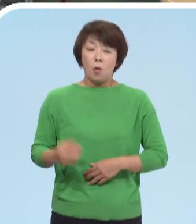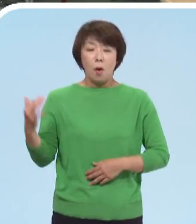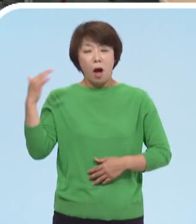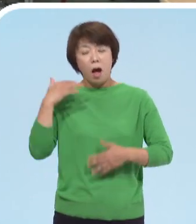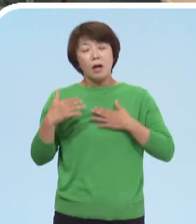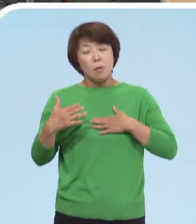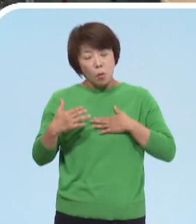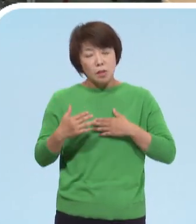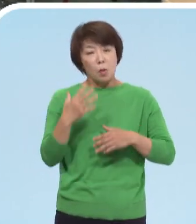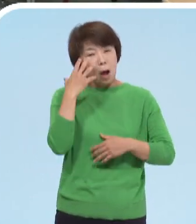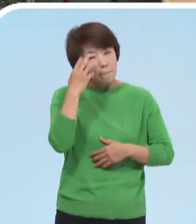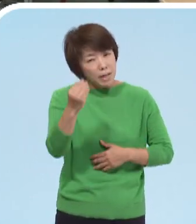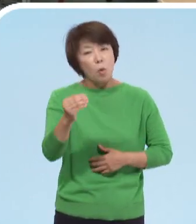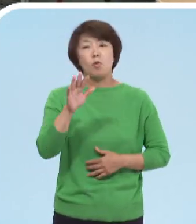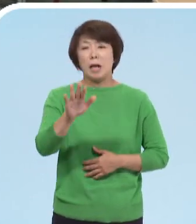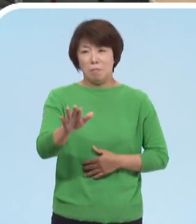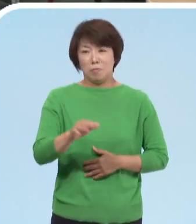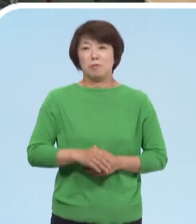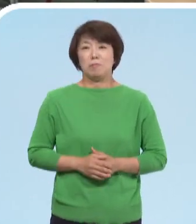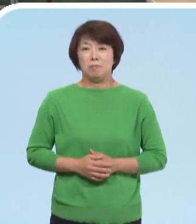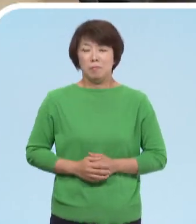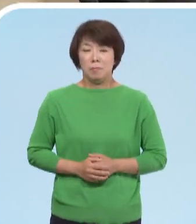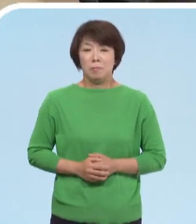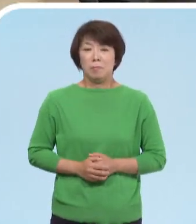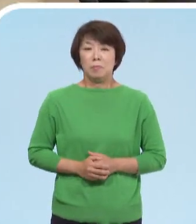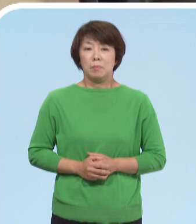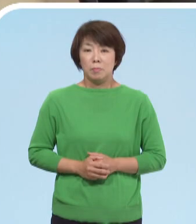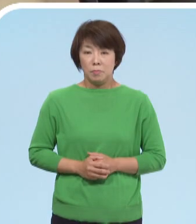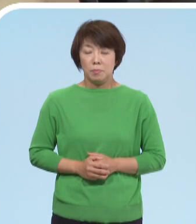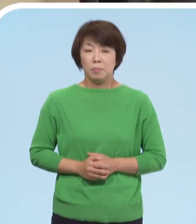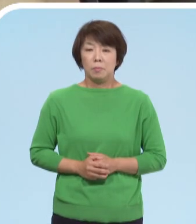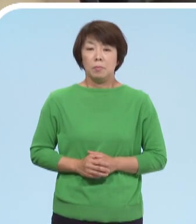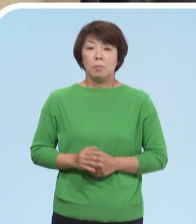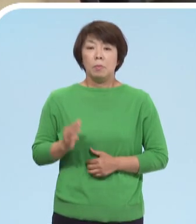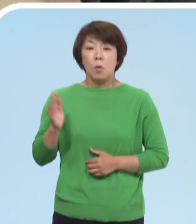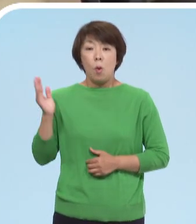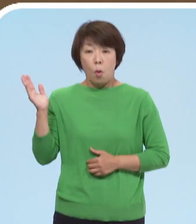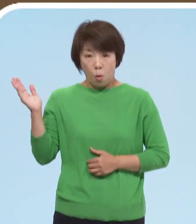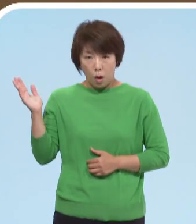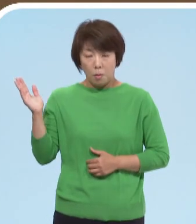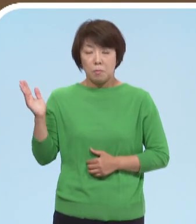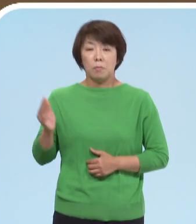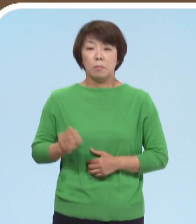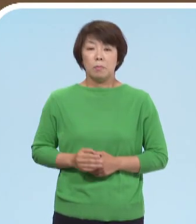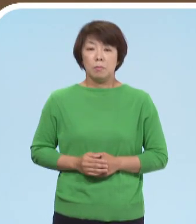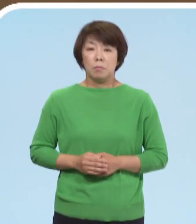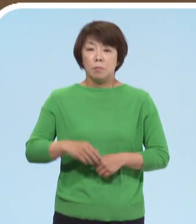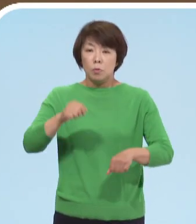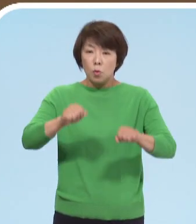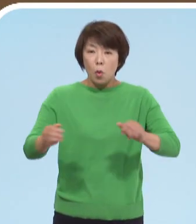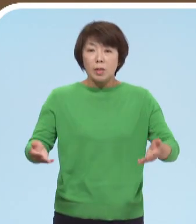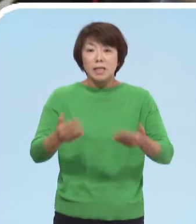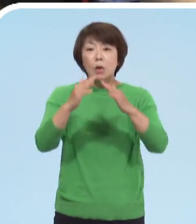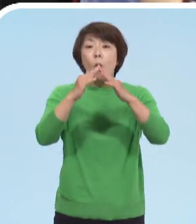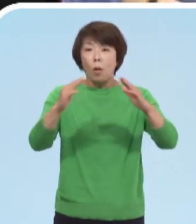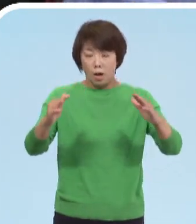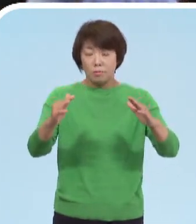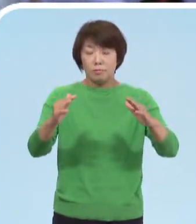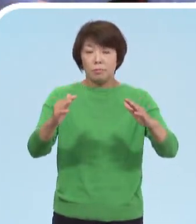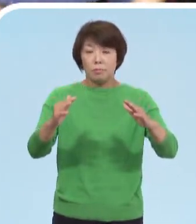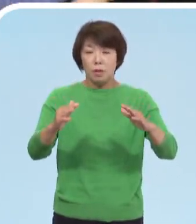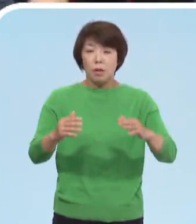これがスティールパンの最大の魅力かもしれませんね。 ここはアスタ新長田スティールパン振興